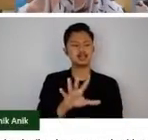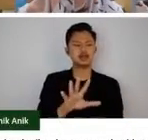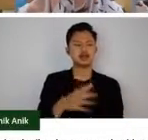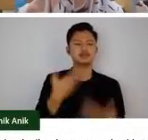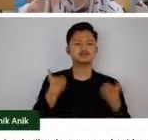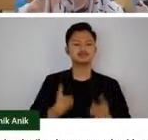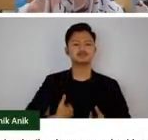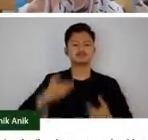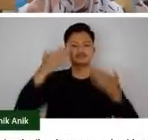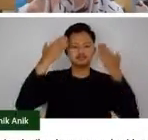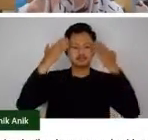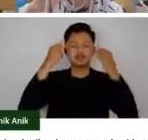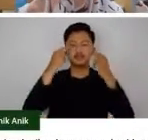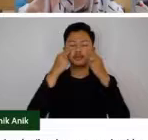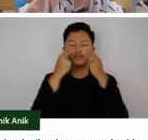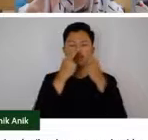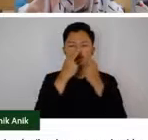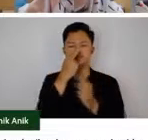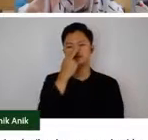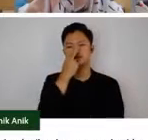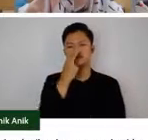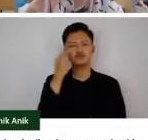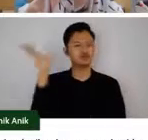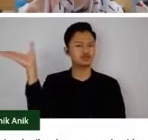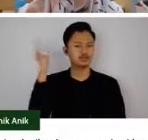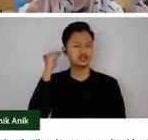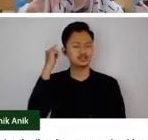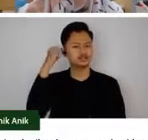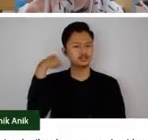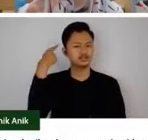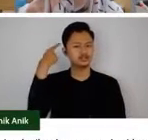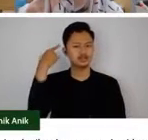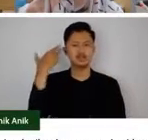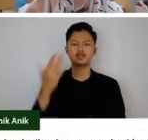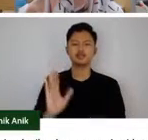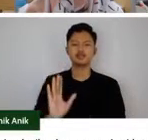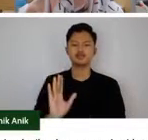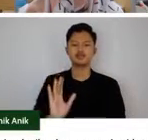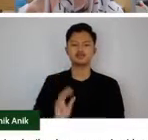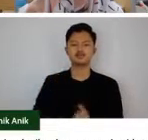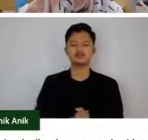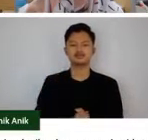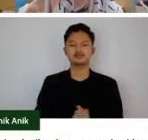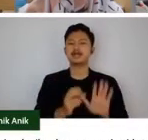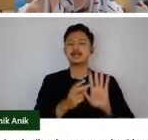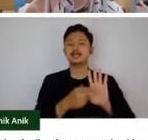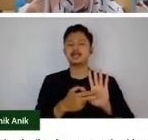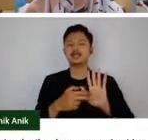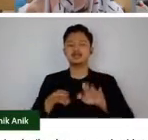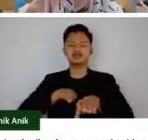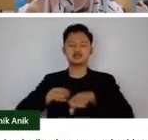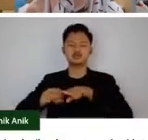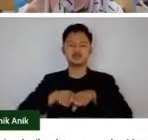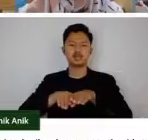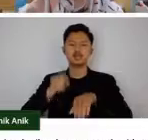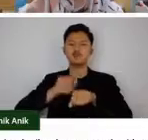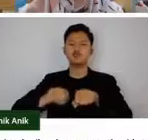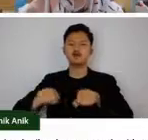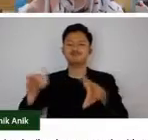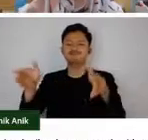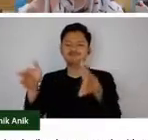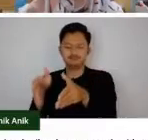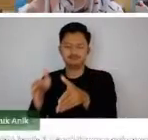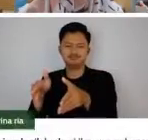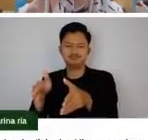tubuhnya. Mata, hidung, telinga, seperti itu. Jadi penilainya kita sesuaikan, kita sederhanakan, jadi